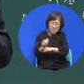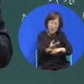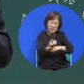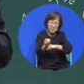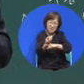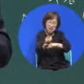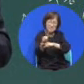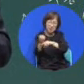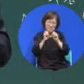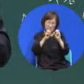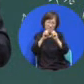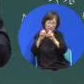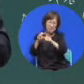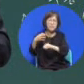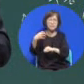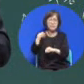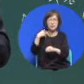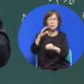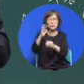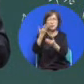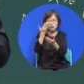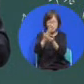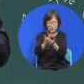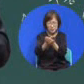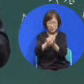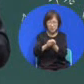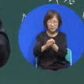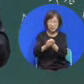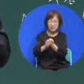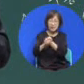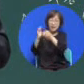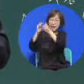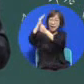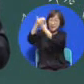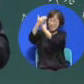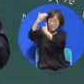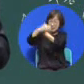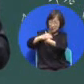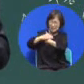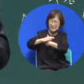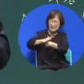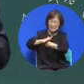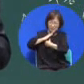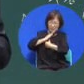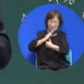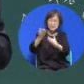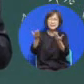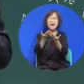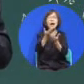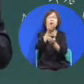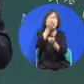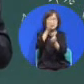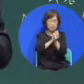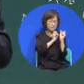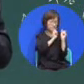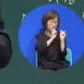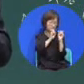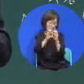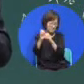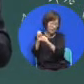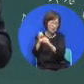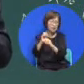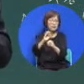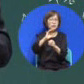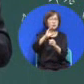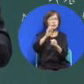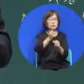to this true power to save the world. 참된 사명을 전달하는 교회 되게 하옵소서. May our church be the church that relays true devotion. 이